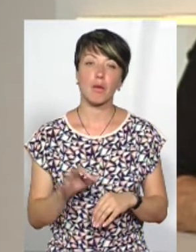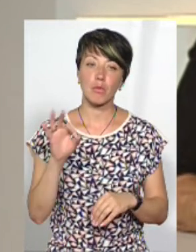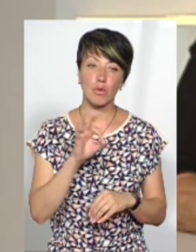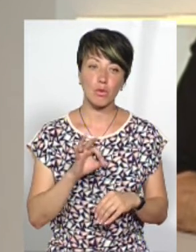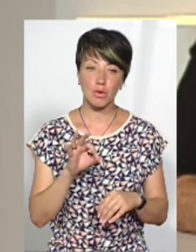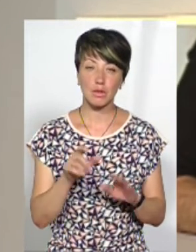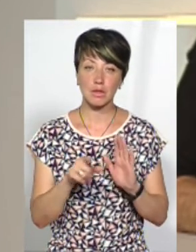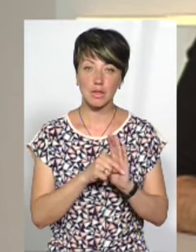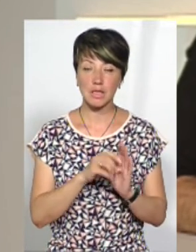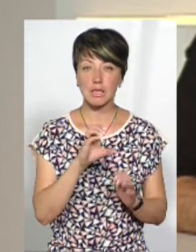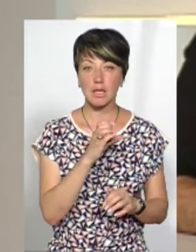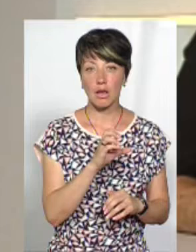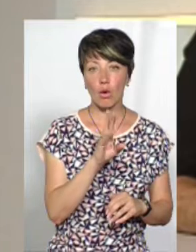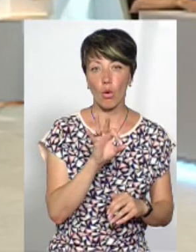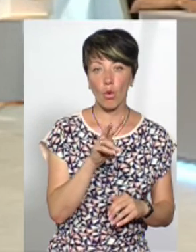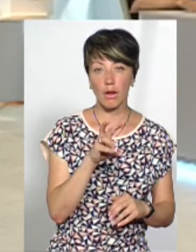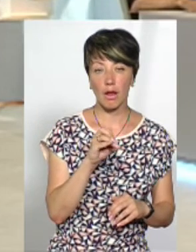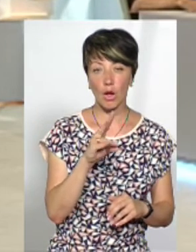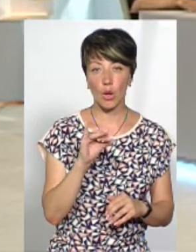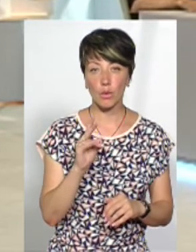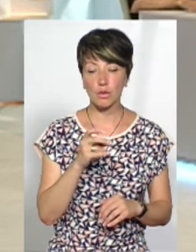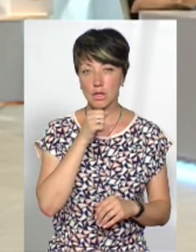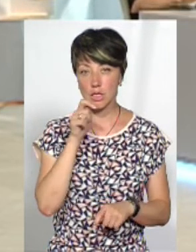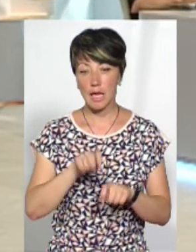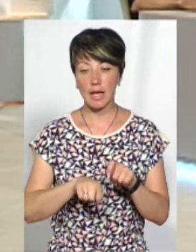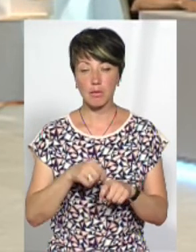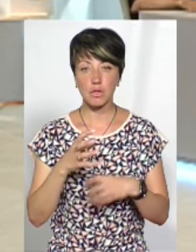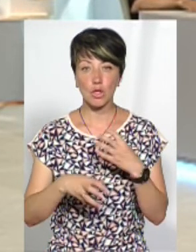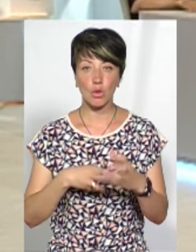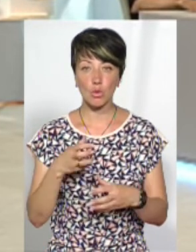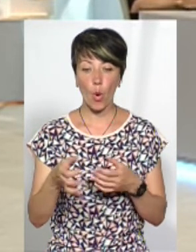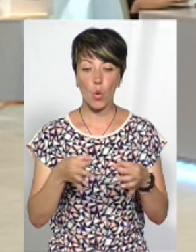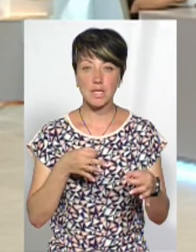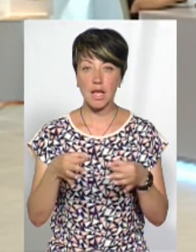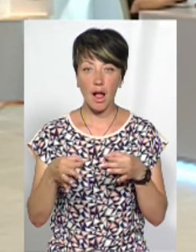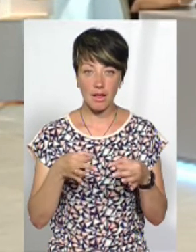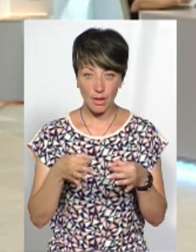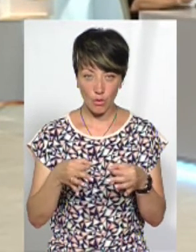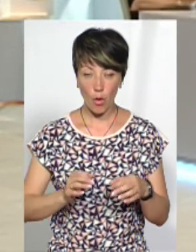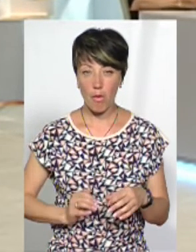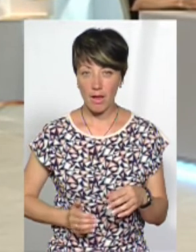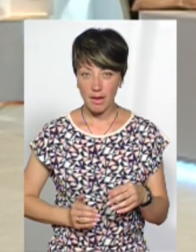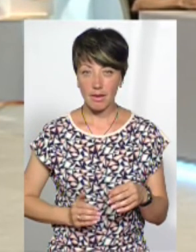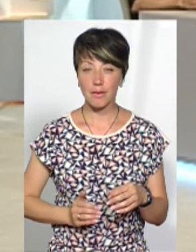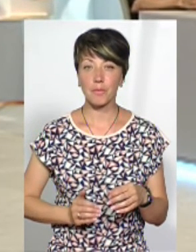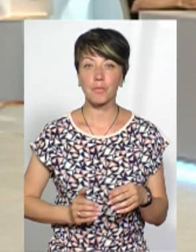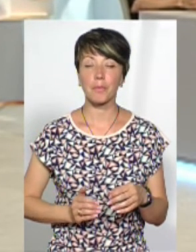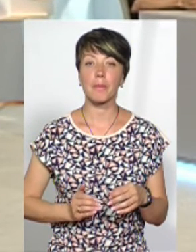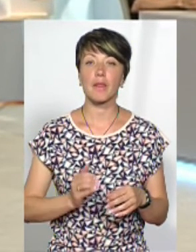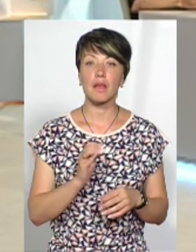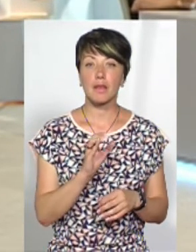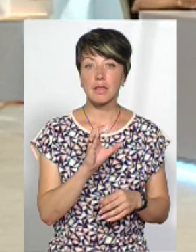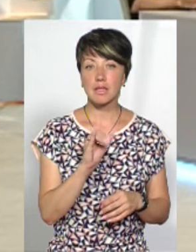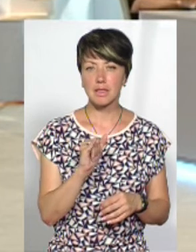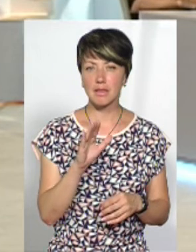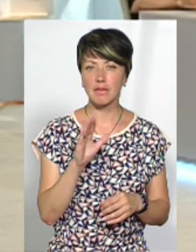йшла разом із Сергієм Корнелюком, старшим аналітиком міжнародної консалтингової компанії